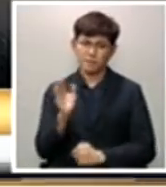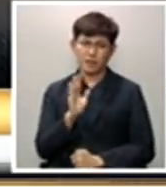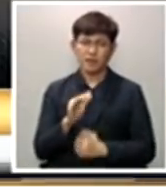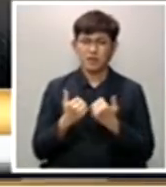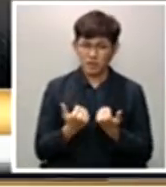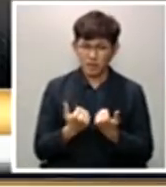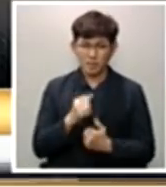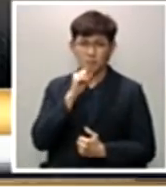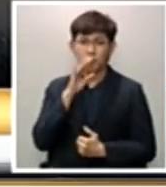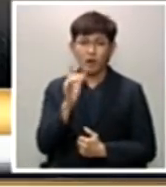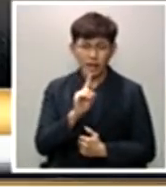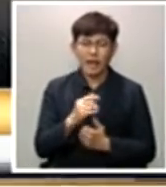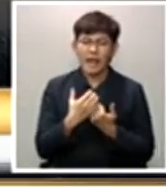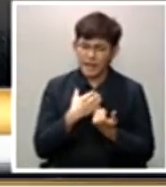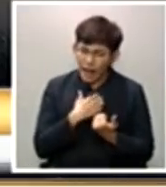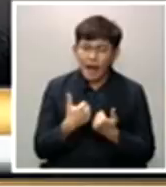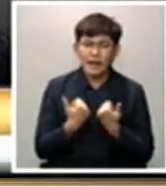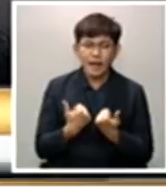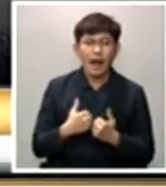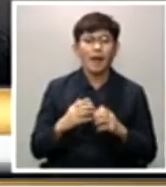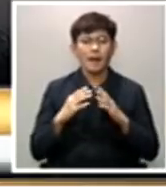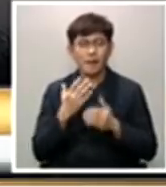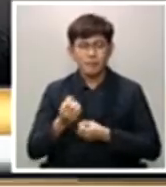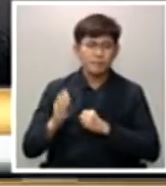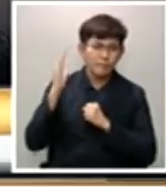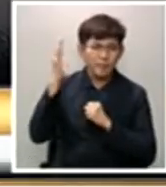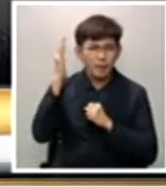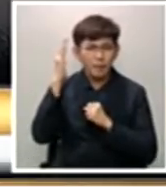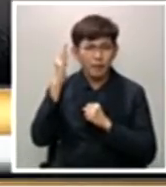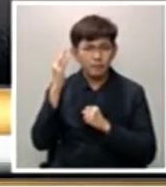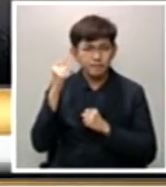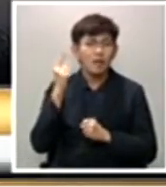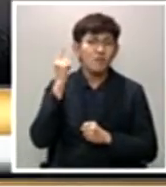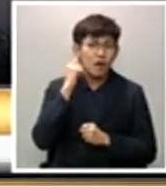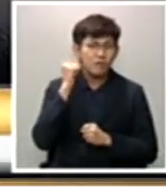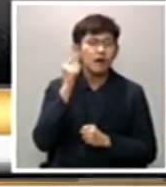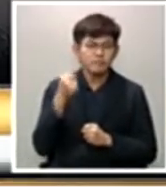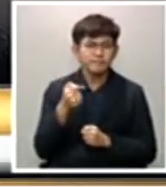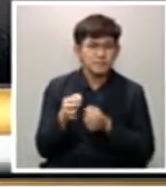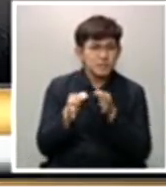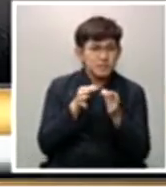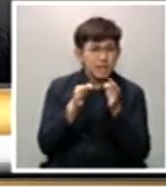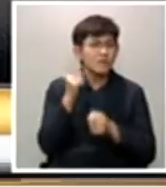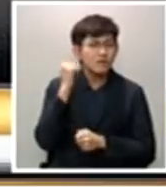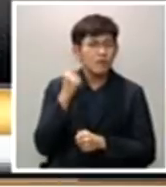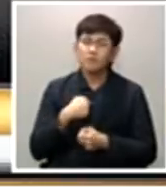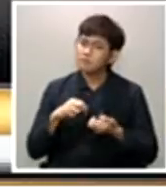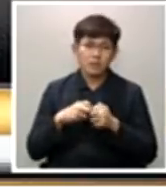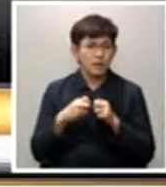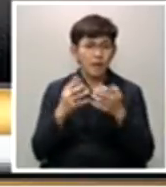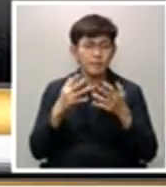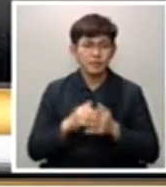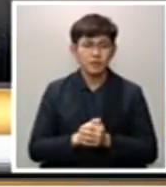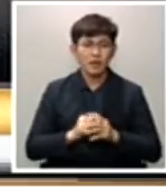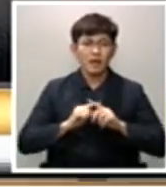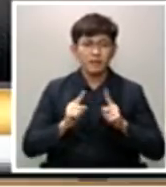ณะนี้เรียนท่านประธานผมอยากให้การอภิปรายเนี่ยท่านตีชี้แจงนี่ผมก็ฟังอยู่แล้วผมก็ไม่ได้มีปัญหาแต่ว่าท่านตีก็